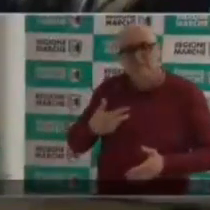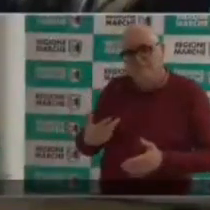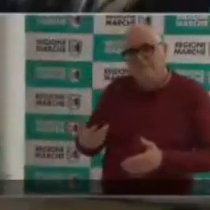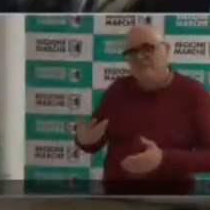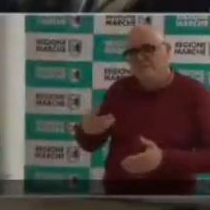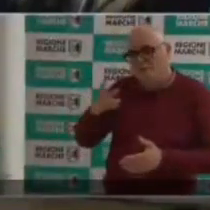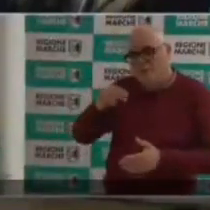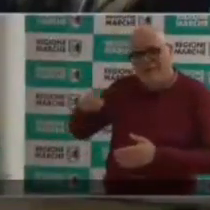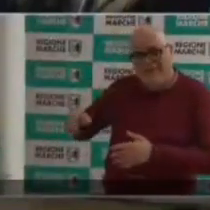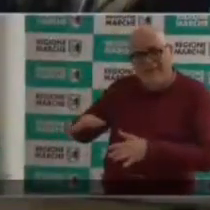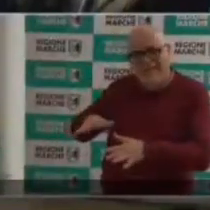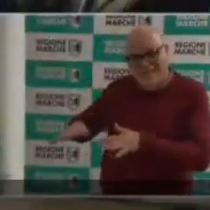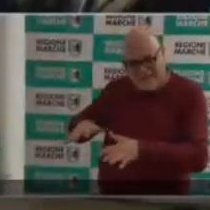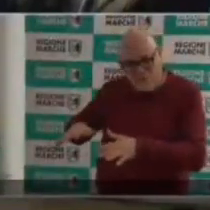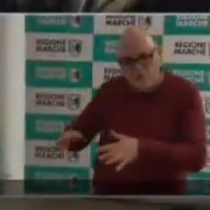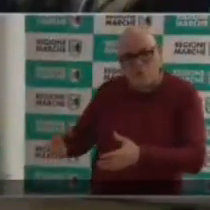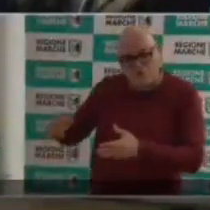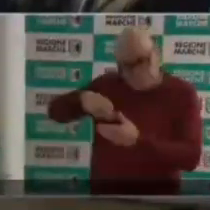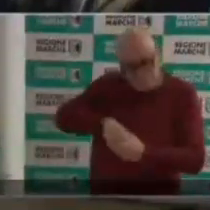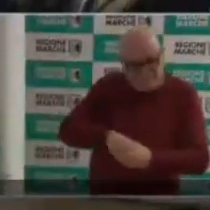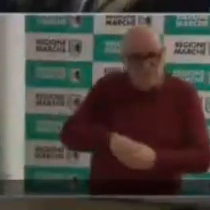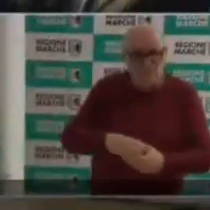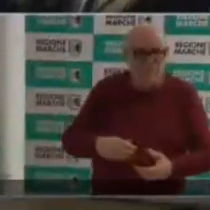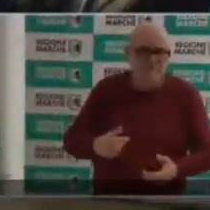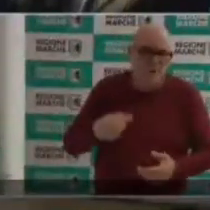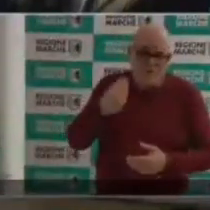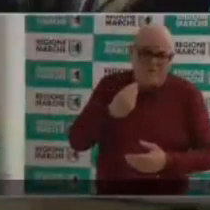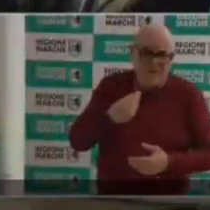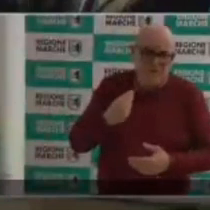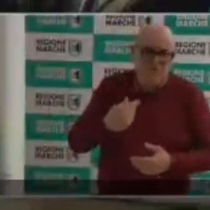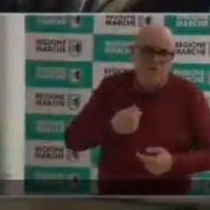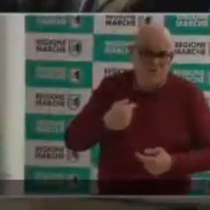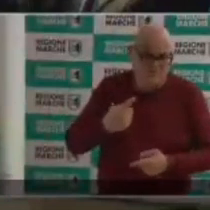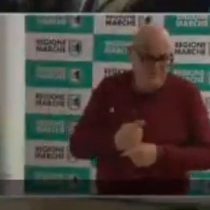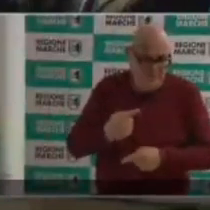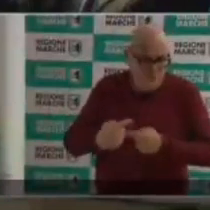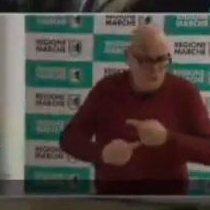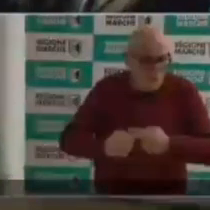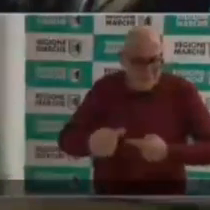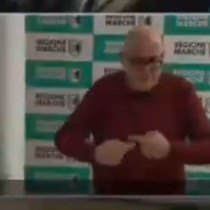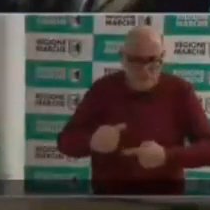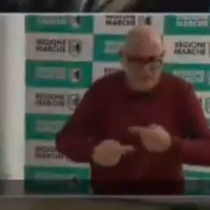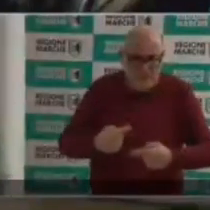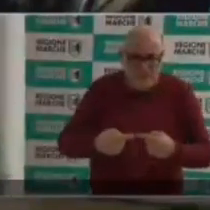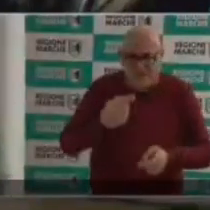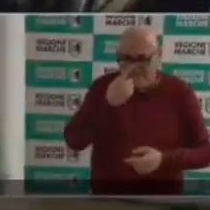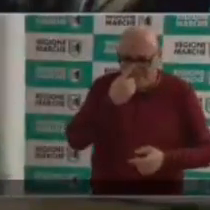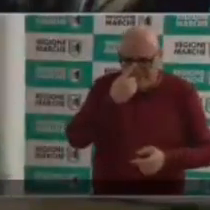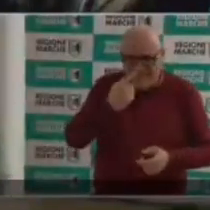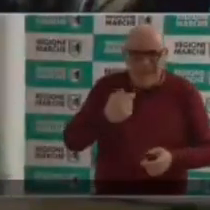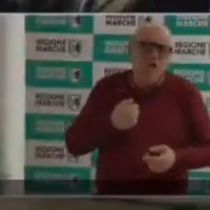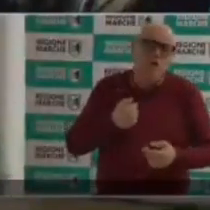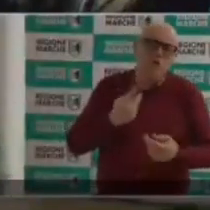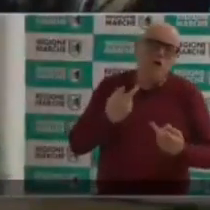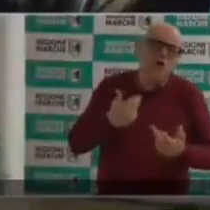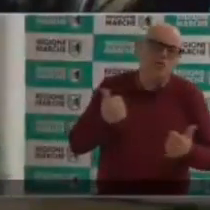c'è, e noi però crediamo che debba continuare. Io penso, poi mi chiudo perché chi mi ha anticipato ha già entrato dentro, io faccio più uno sguardo